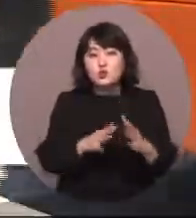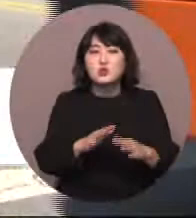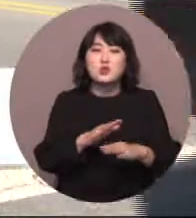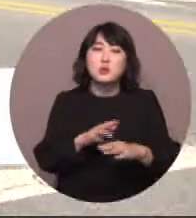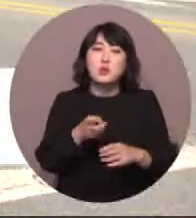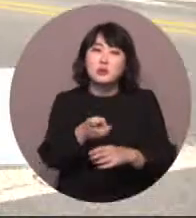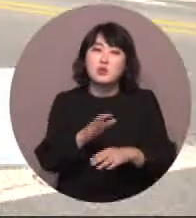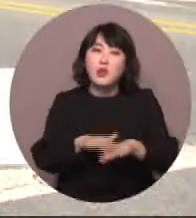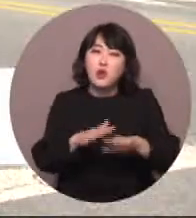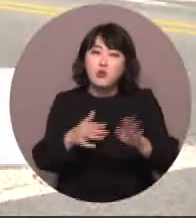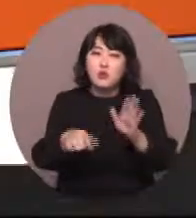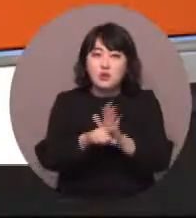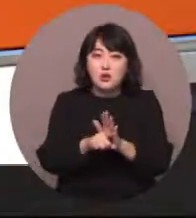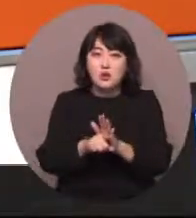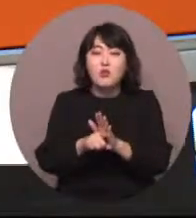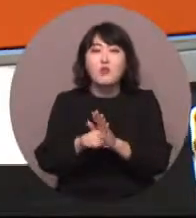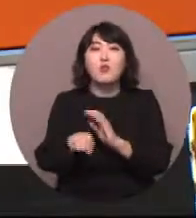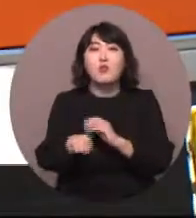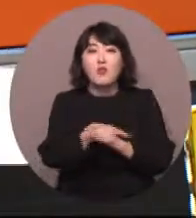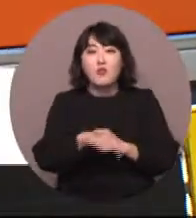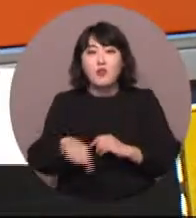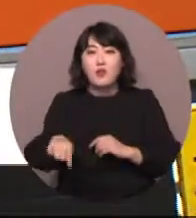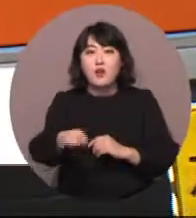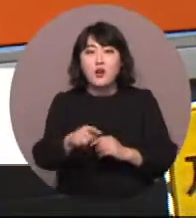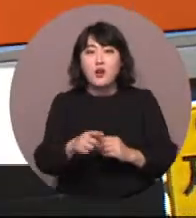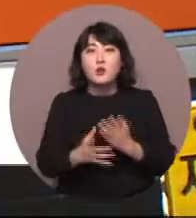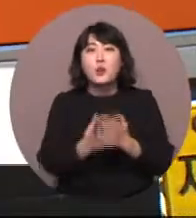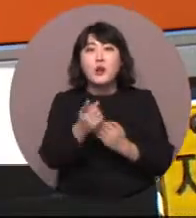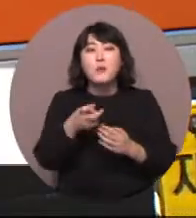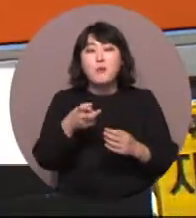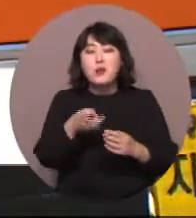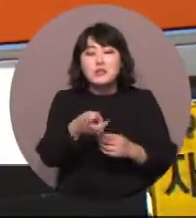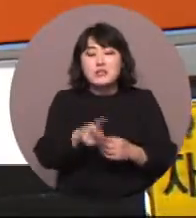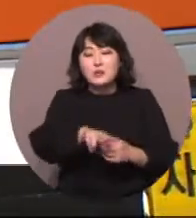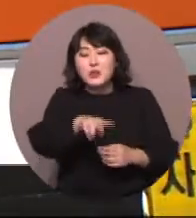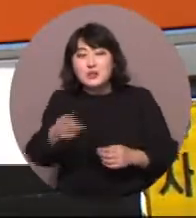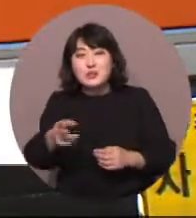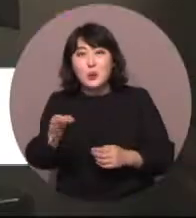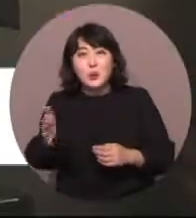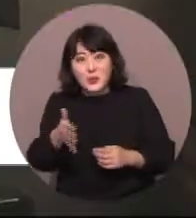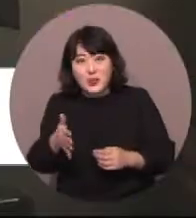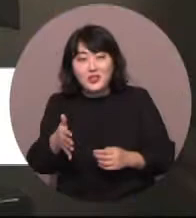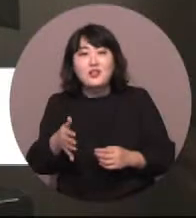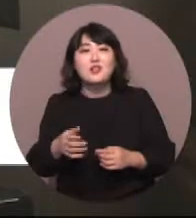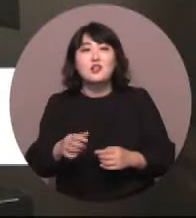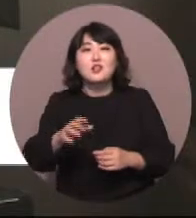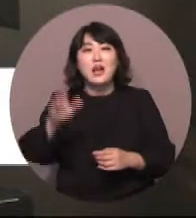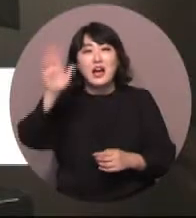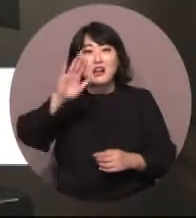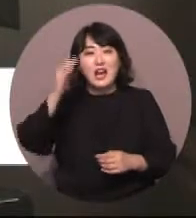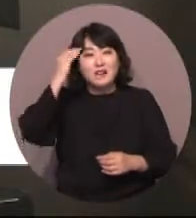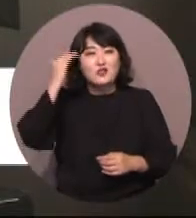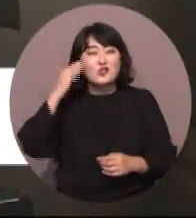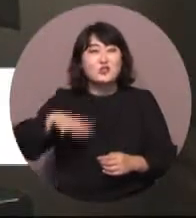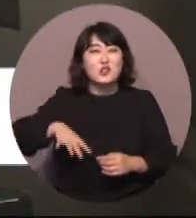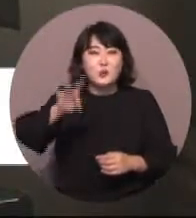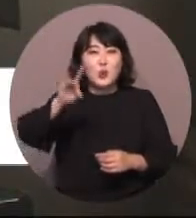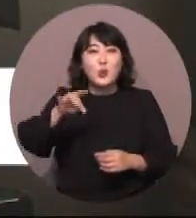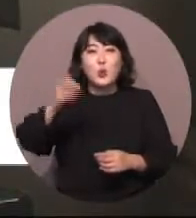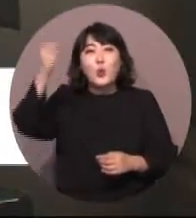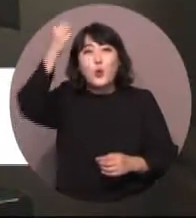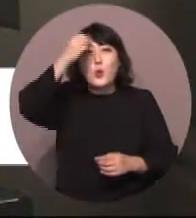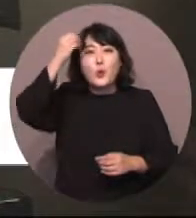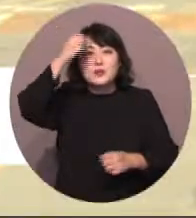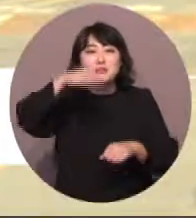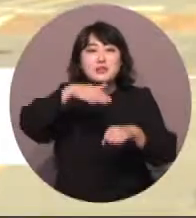인근 공주와 청주시의 통합한 승 요금체계를 적용하고 국내 최초로 고급형 간선 급행 버 스 도